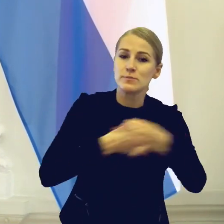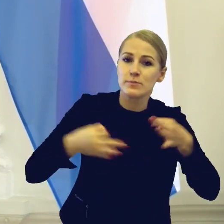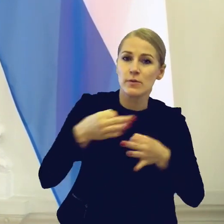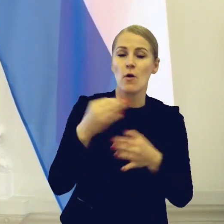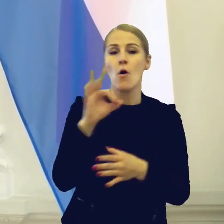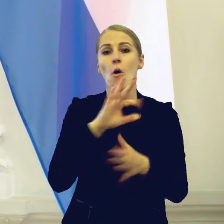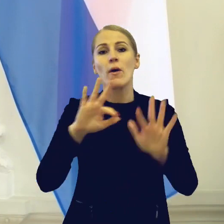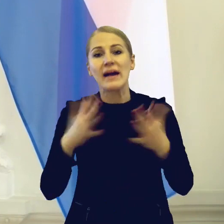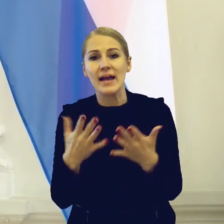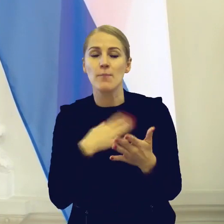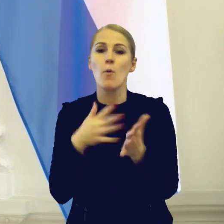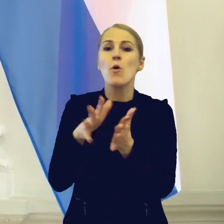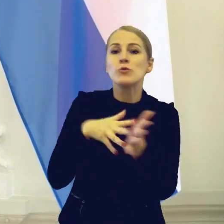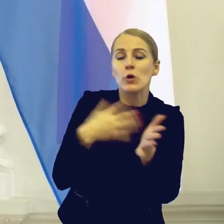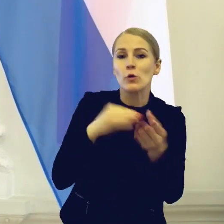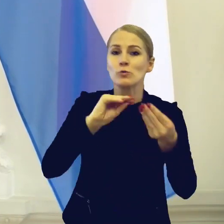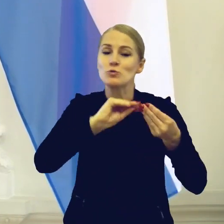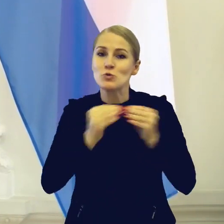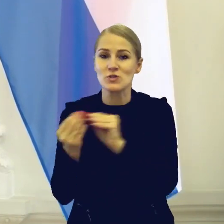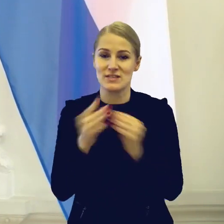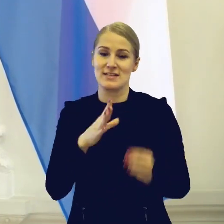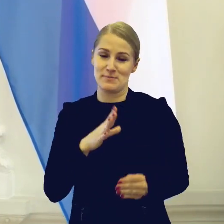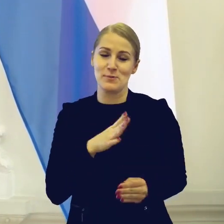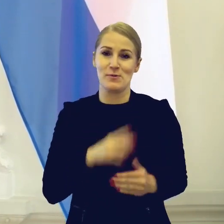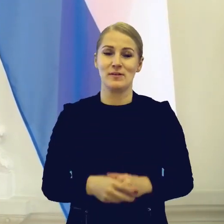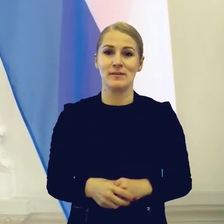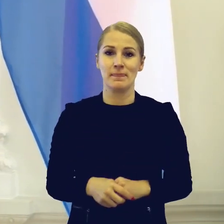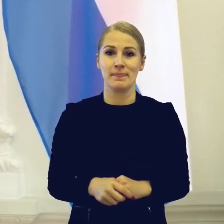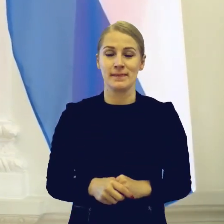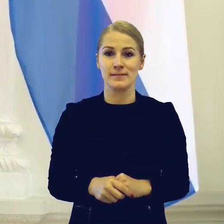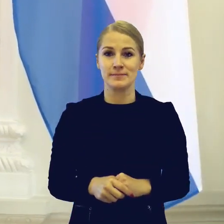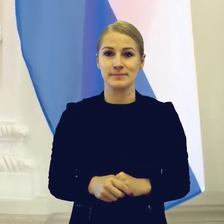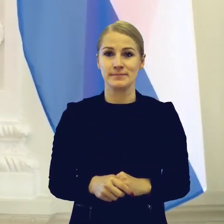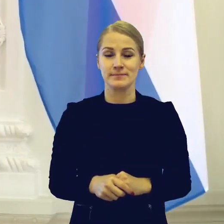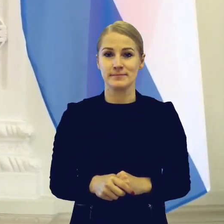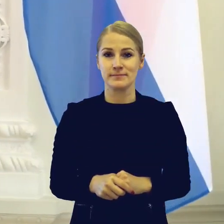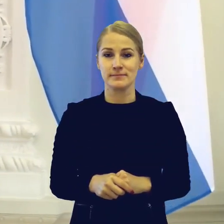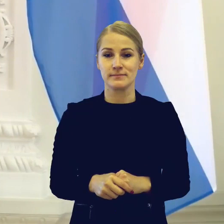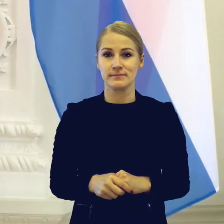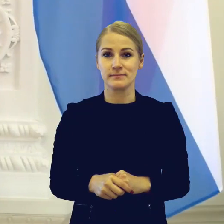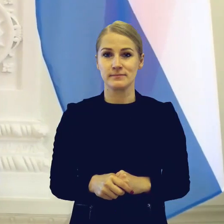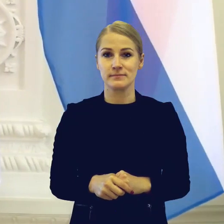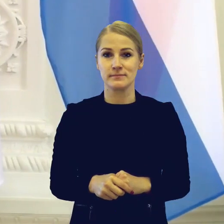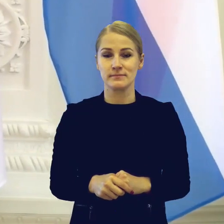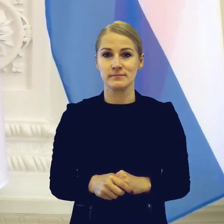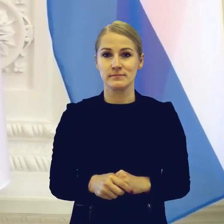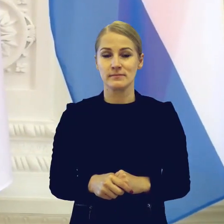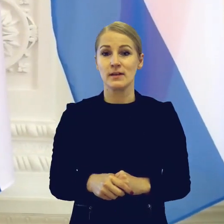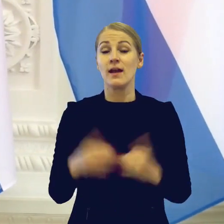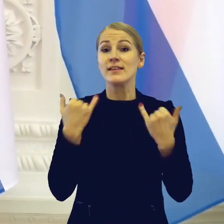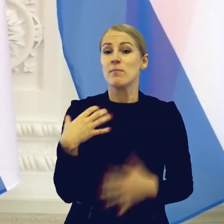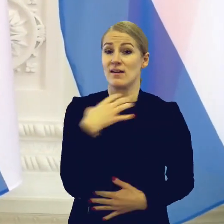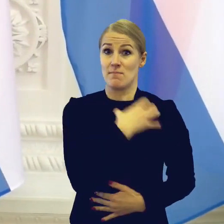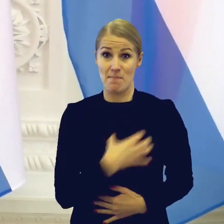pastangas įveikti artėjančią Rusijos grėsmę ir praėjusį savaitgalį jau matėme, kad Putinas neduoda mums